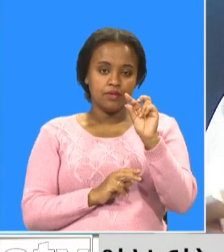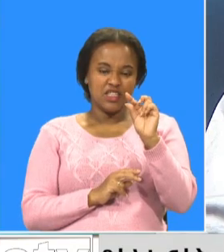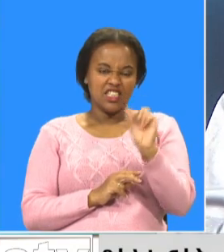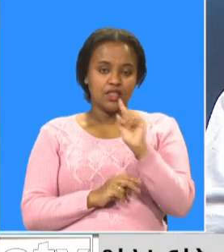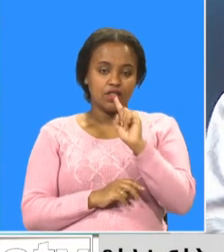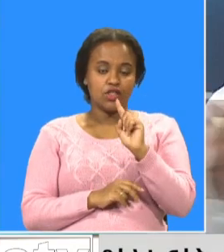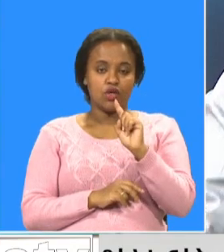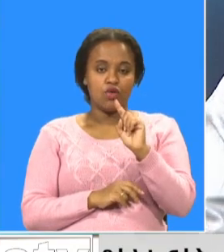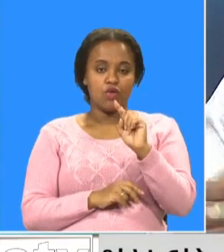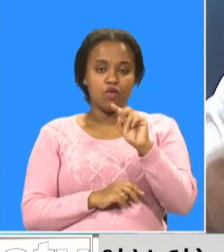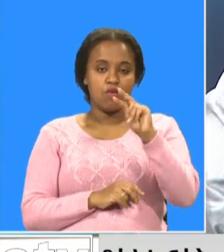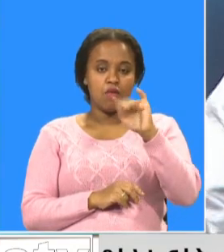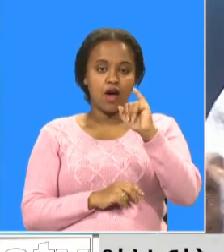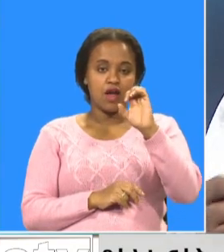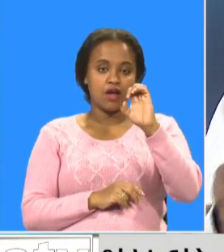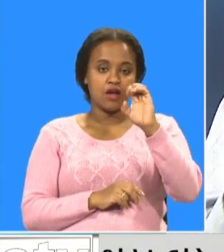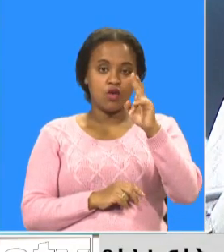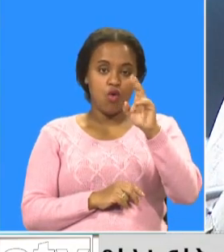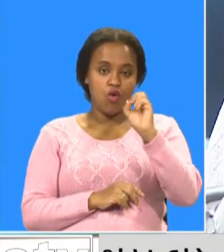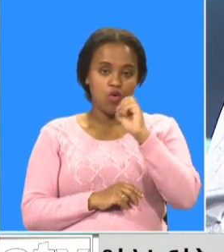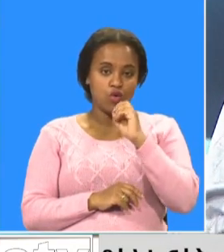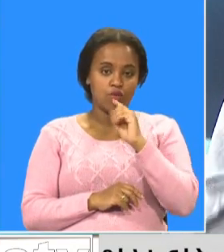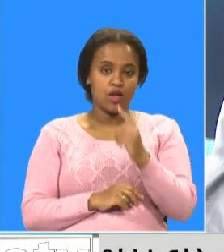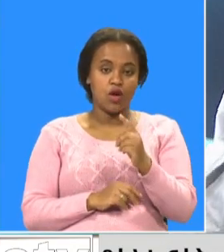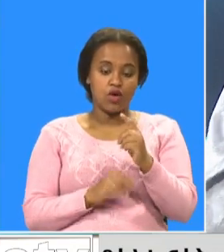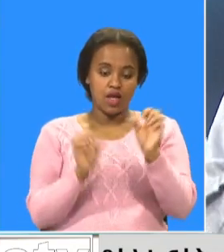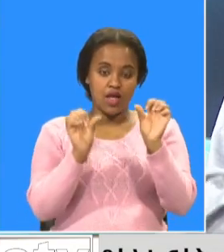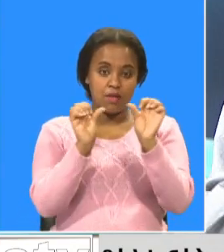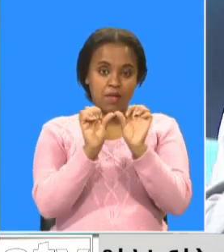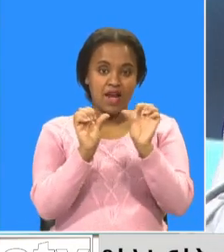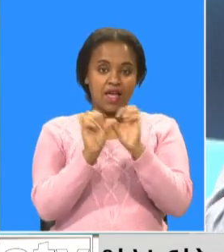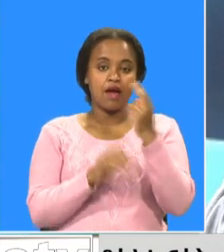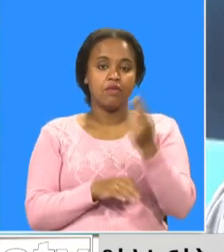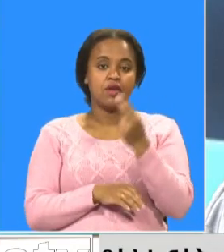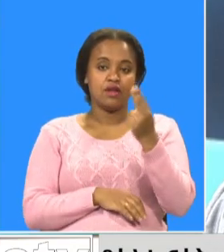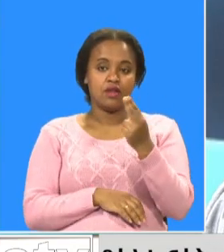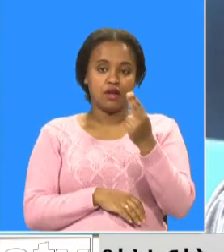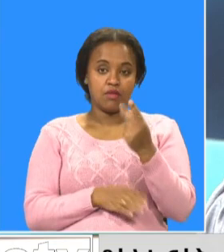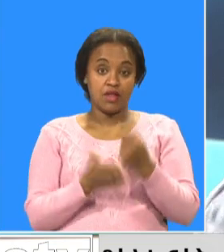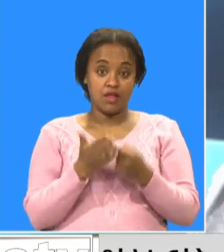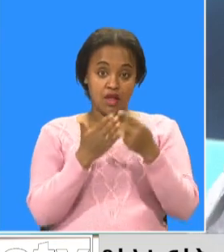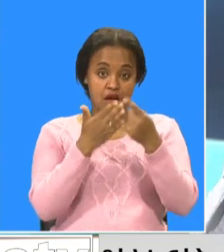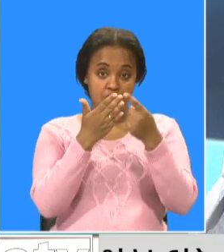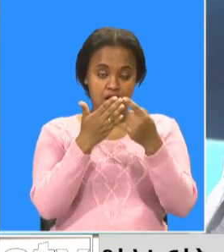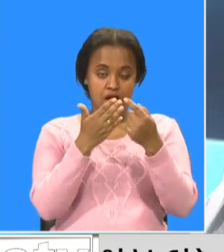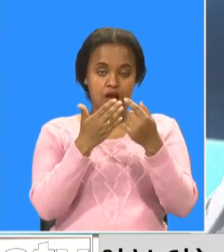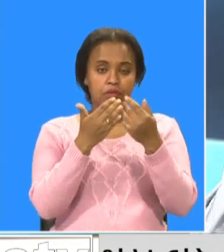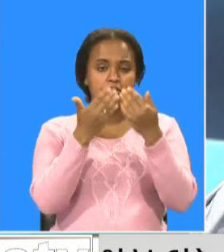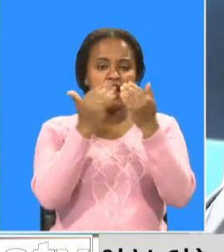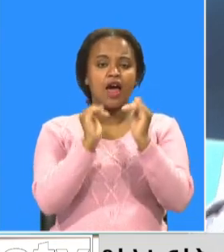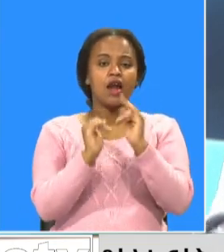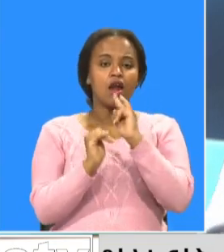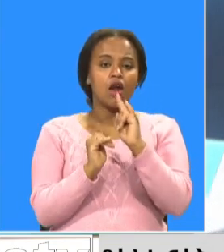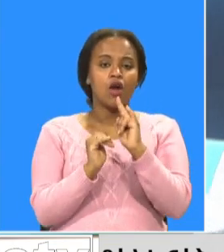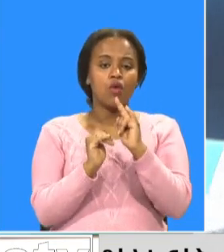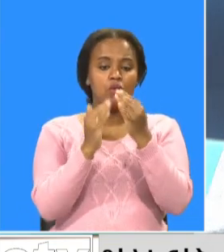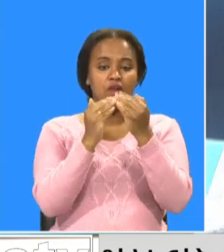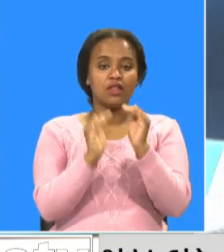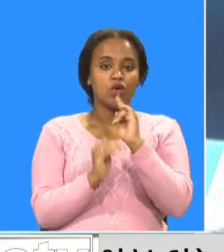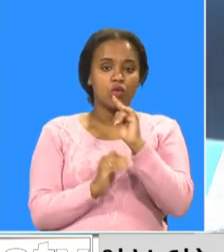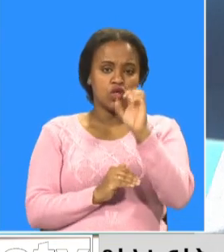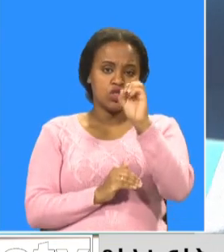ሜትር መለኪያ እንደምንጠቀምበት ያ ፓርቲክል ምን ያህል ነው ሳይዙ የሚለው